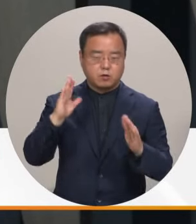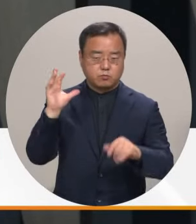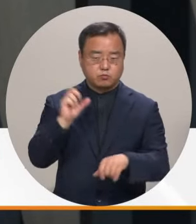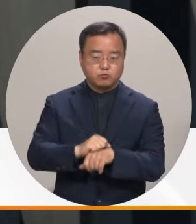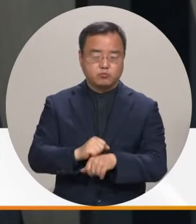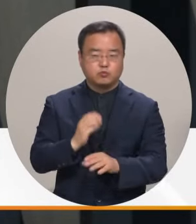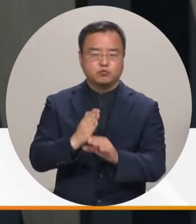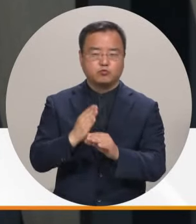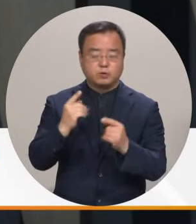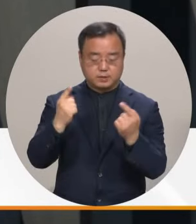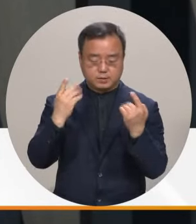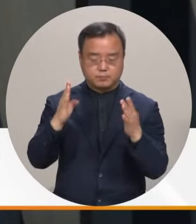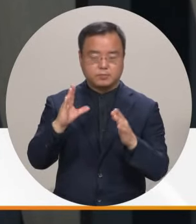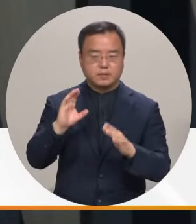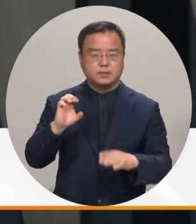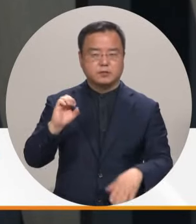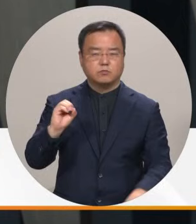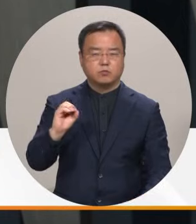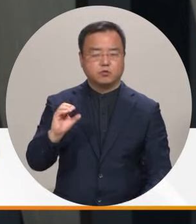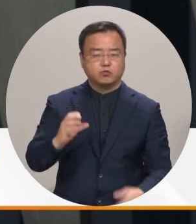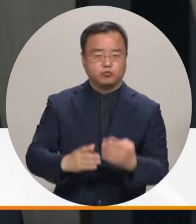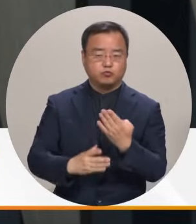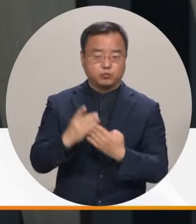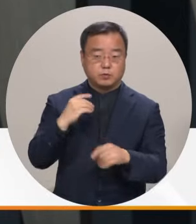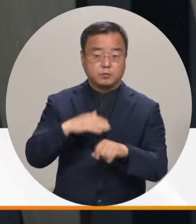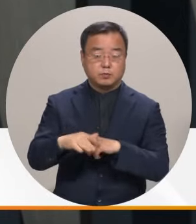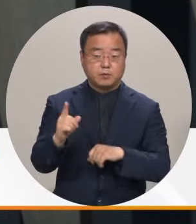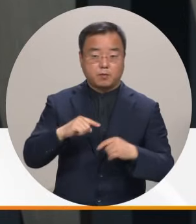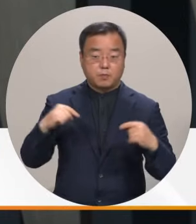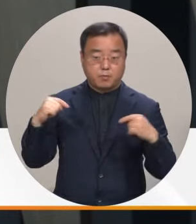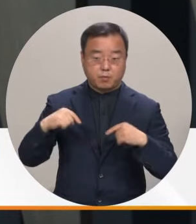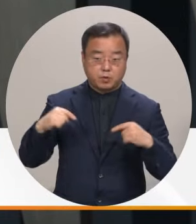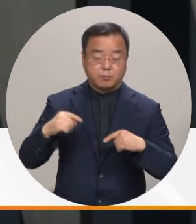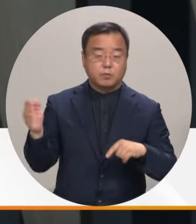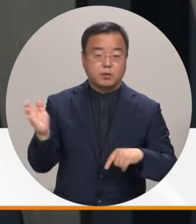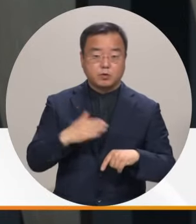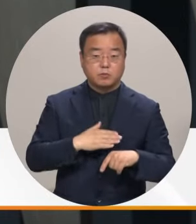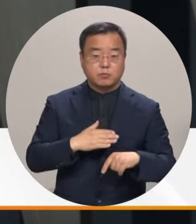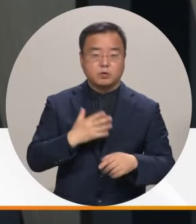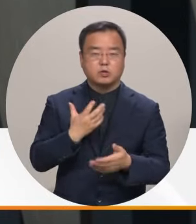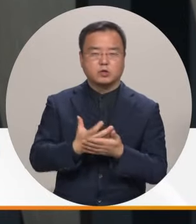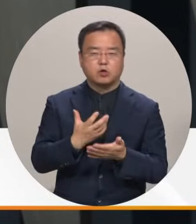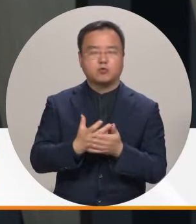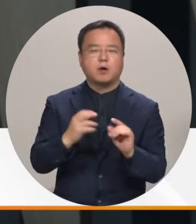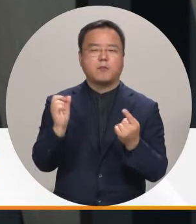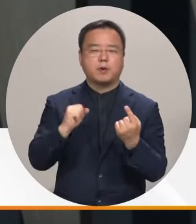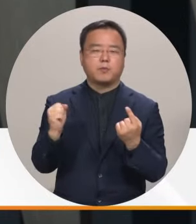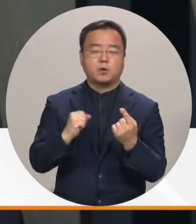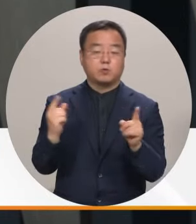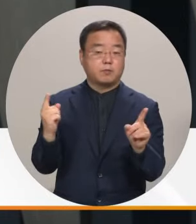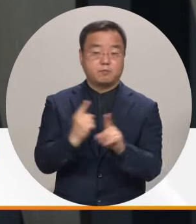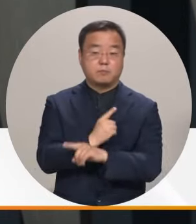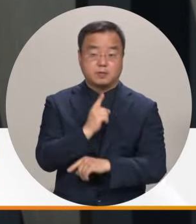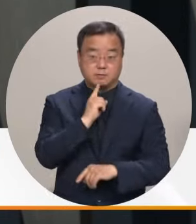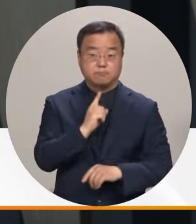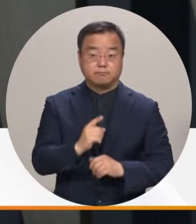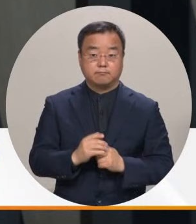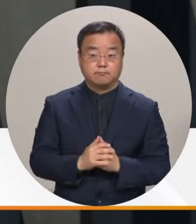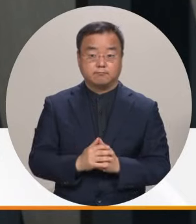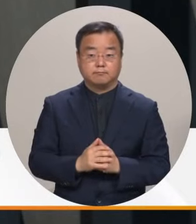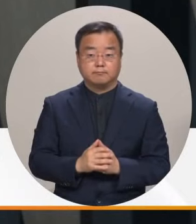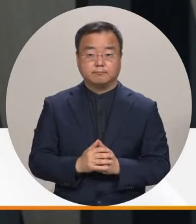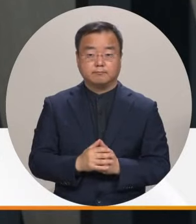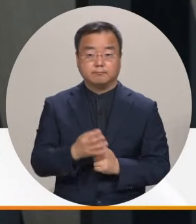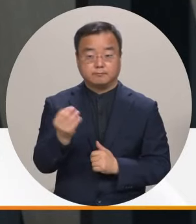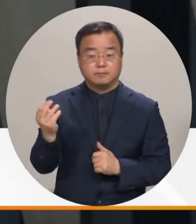중앙대 C 융합형 같은 경우 면접을 실시하던 전형에서네 서류 100으로 변경된다 이런 부분들이 변경 상황이